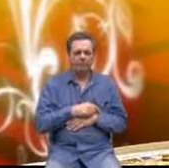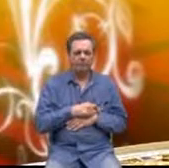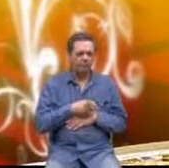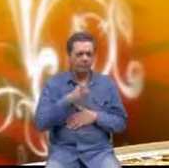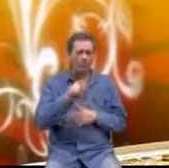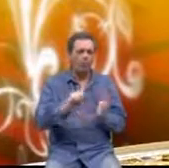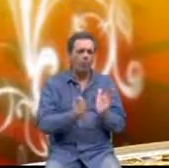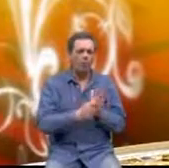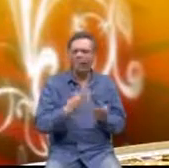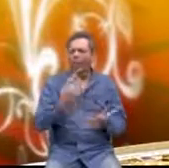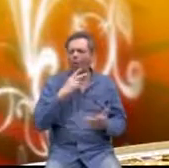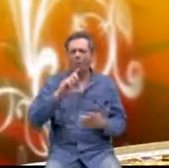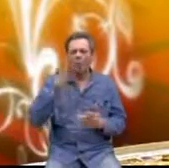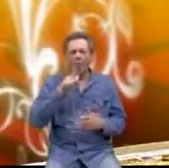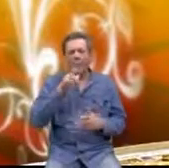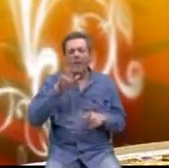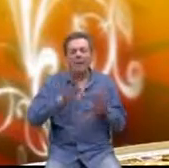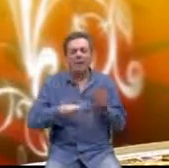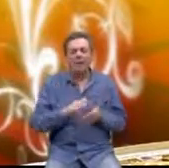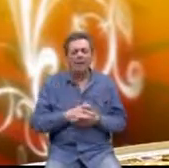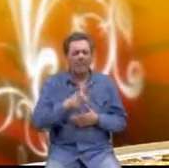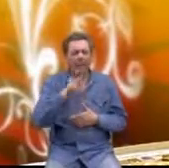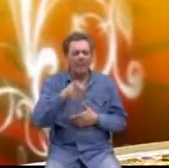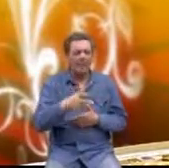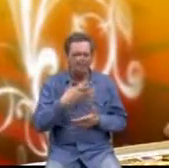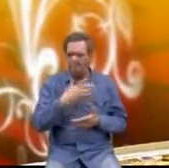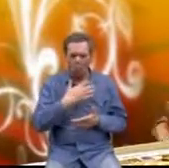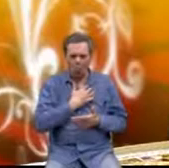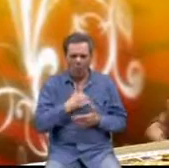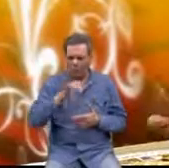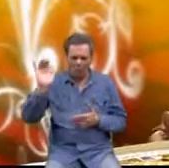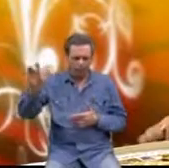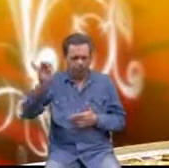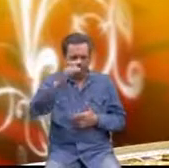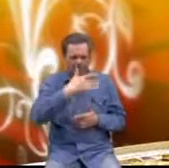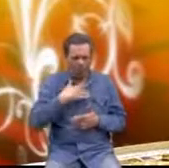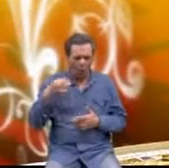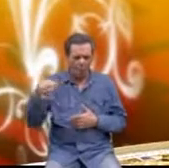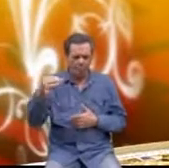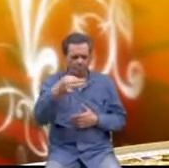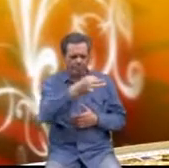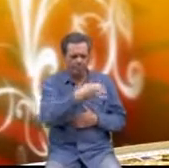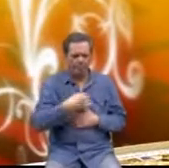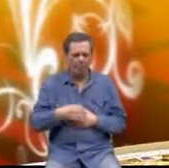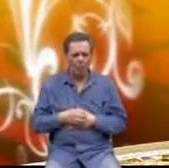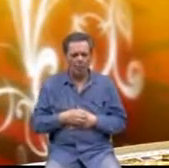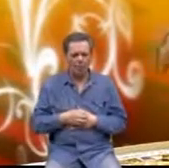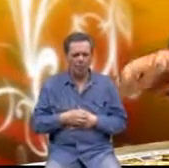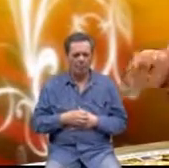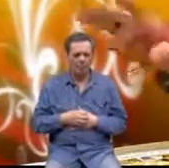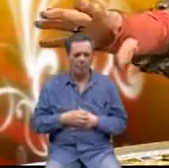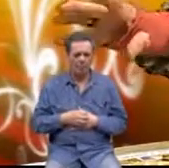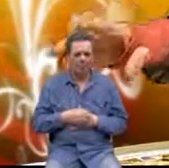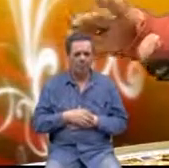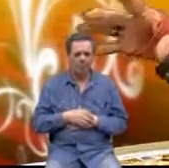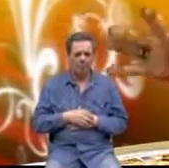prodati nekom ili ćete imati... Imate li vi po Hrvatskoj takve vaše... Ja mislim da imate u Splitu. Gdje? Koga?